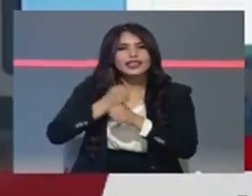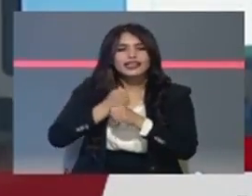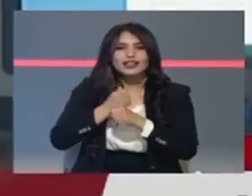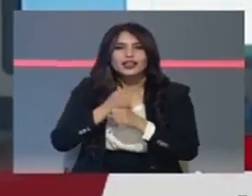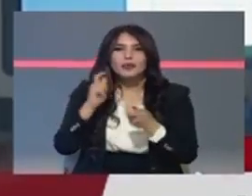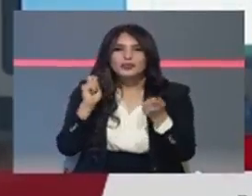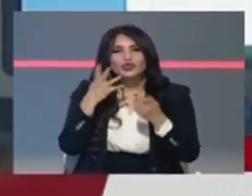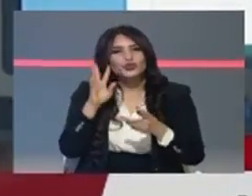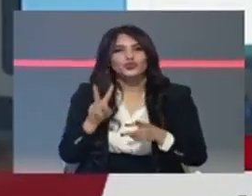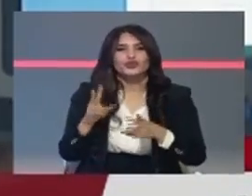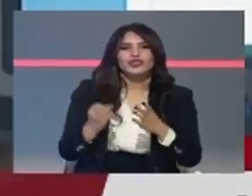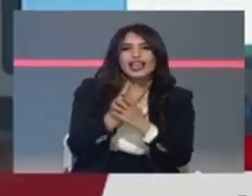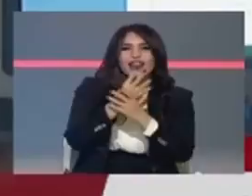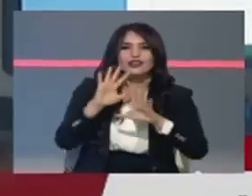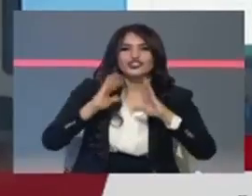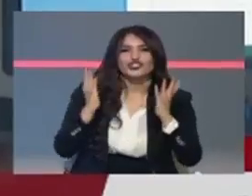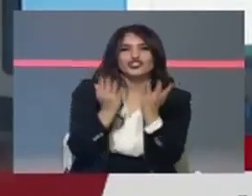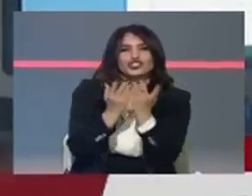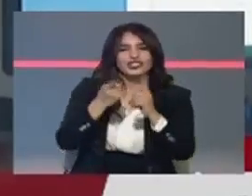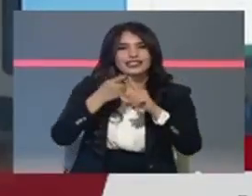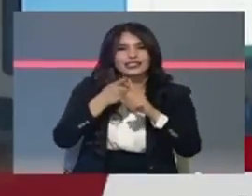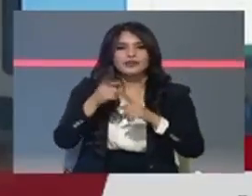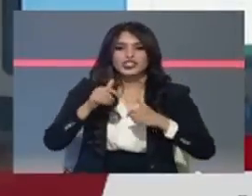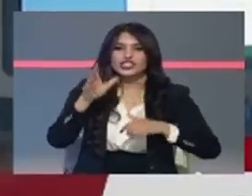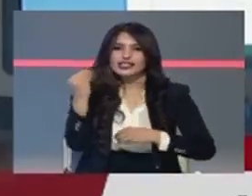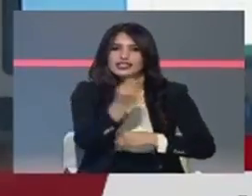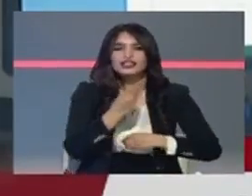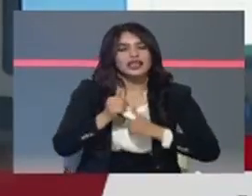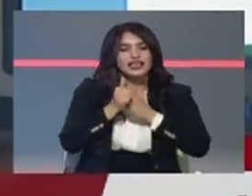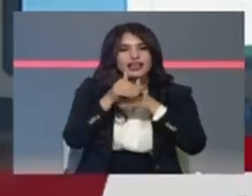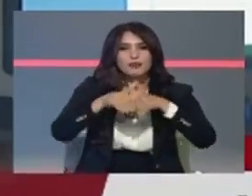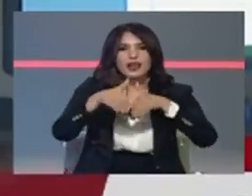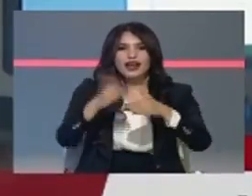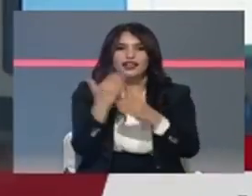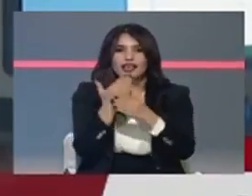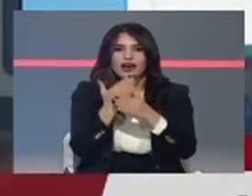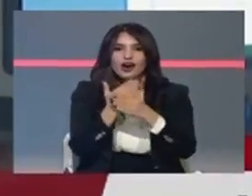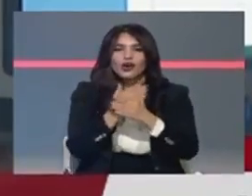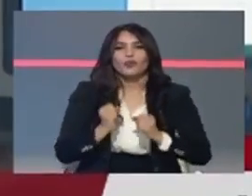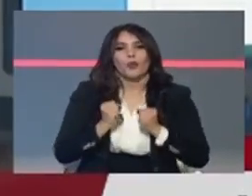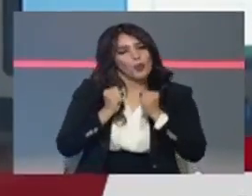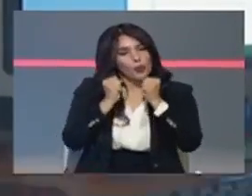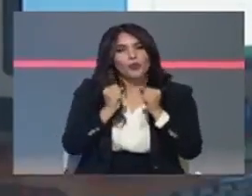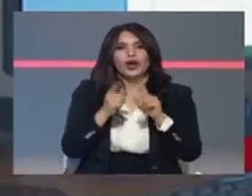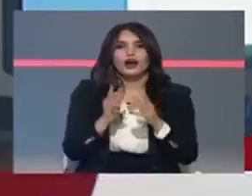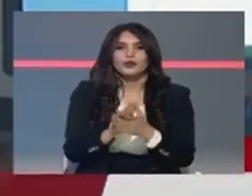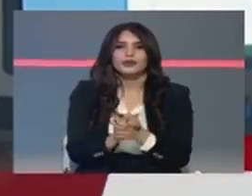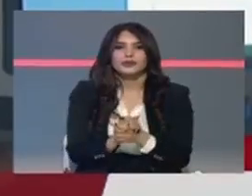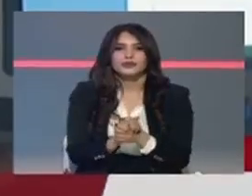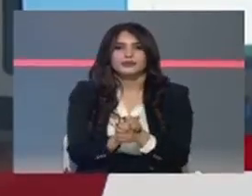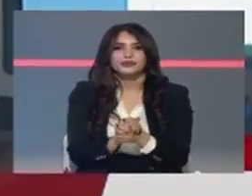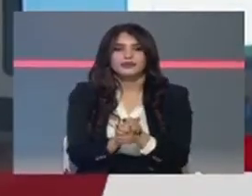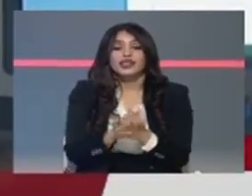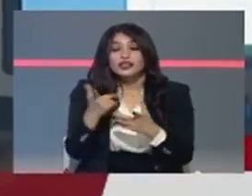جو للصغير باش ينجم يكمل يقرا دروسه ويحاول خاطر